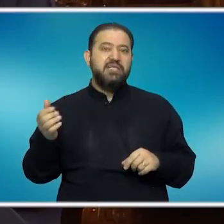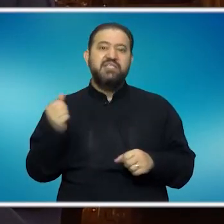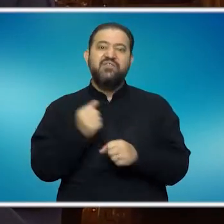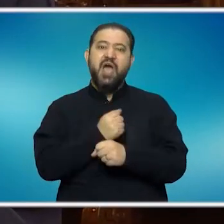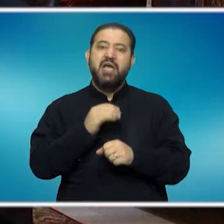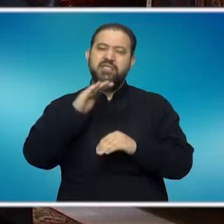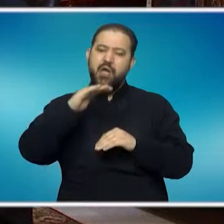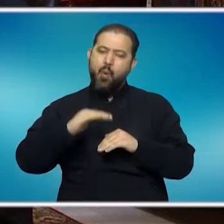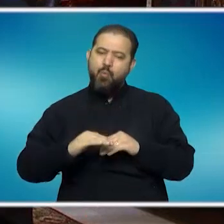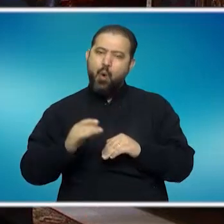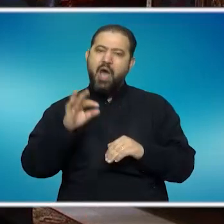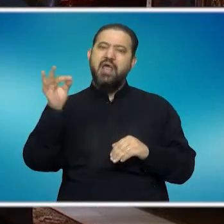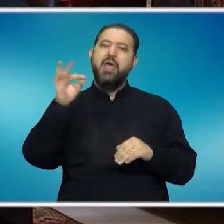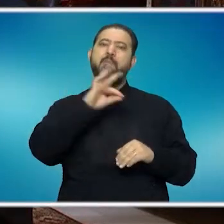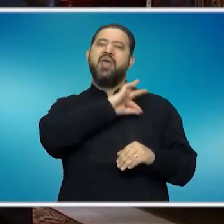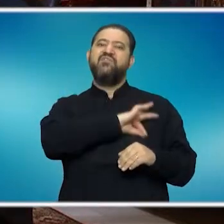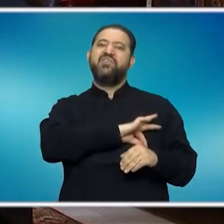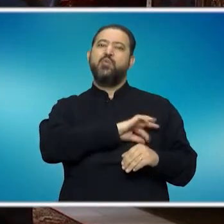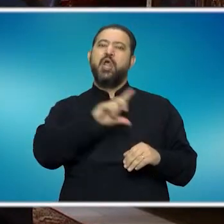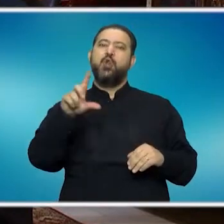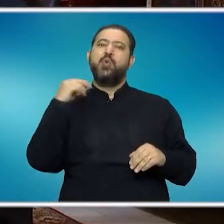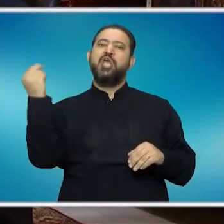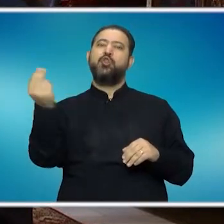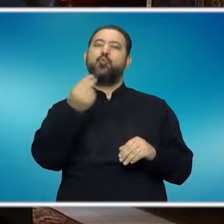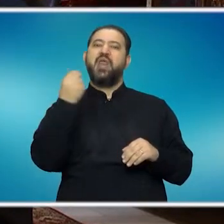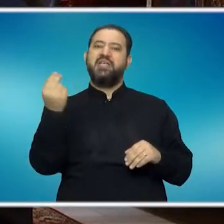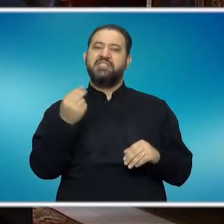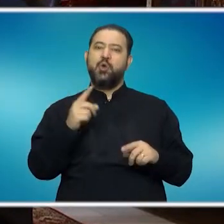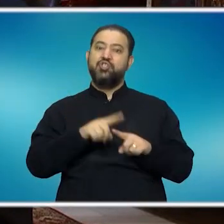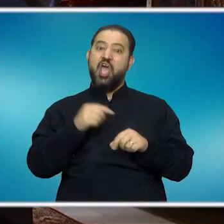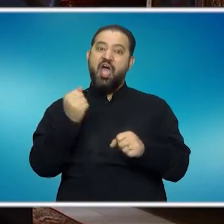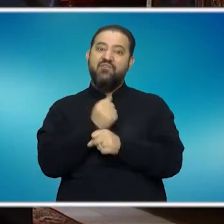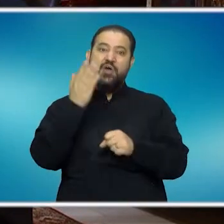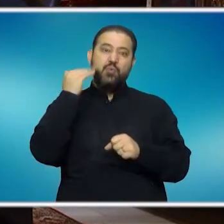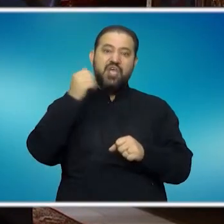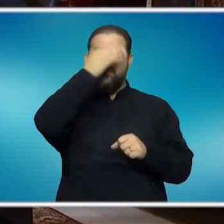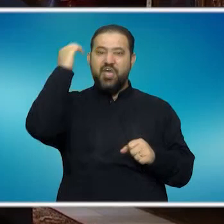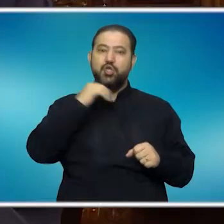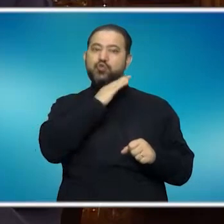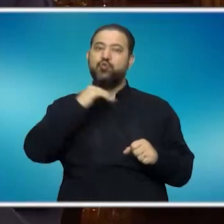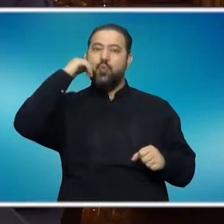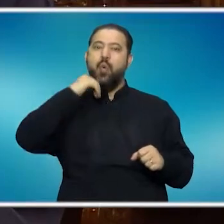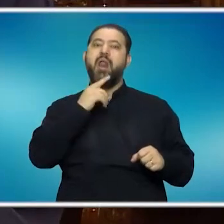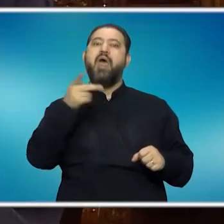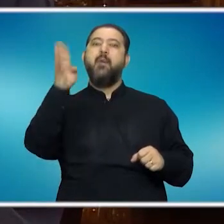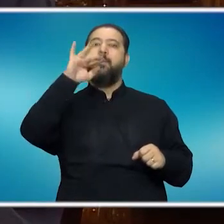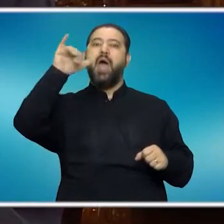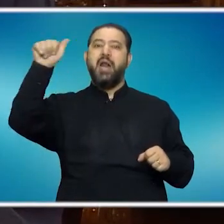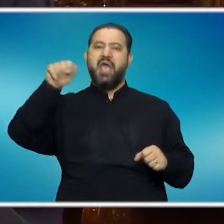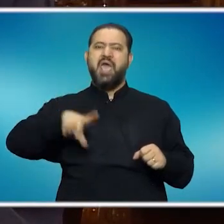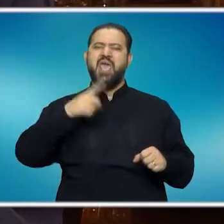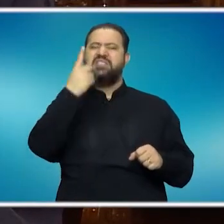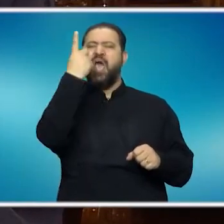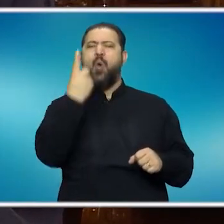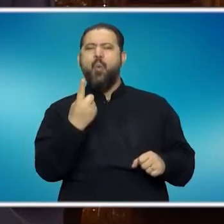ascultare să facă să coboare pe Fiul lui Dumnezeu. Ceea ce a reușit Sfânta Fecioară Maria este unic, pentru că